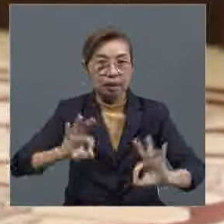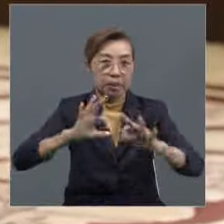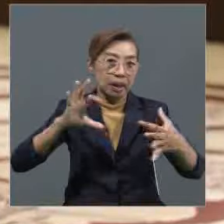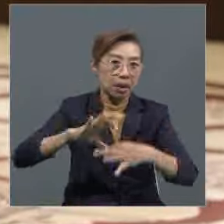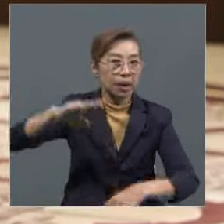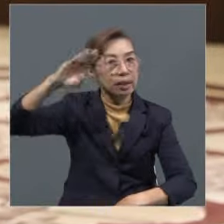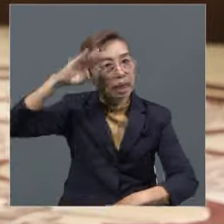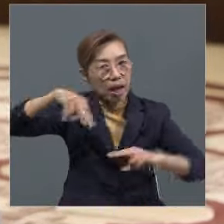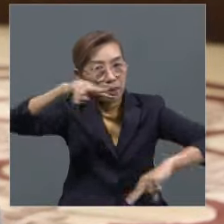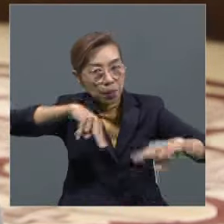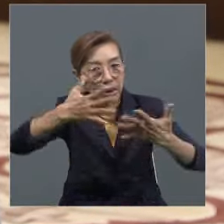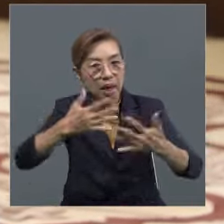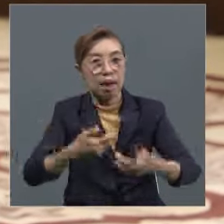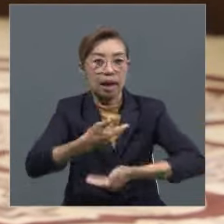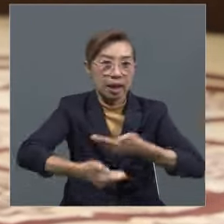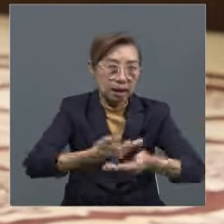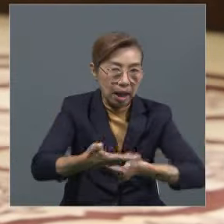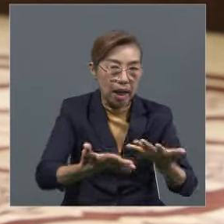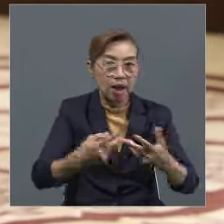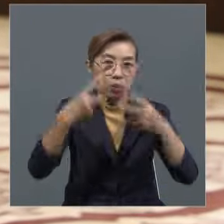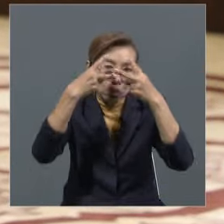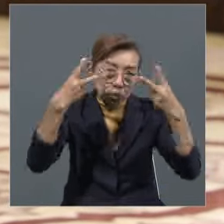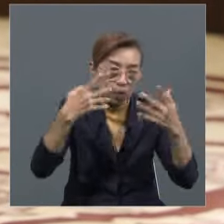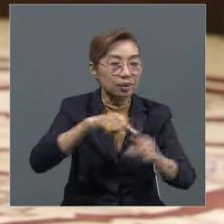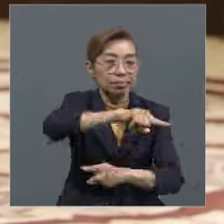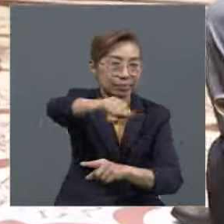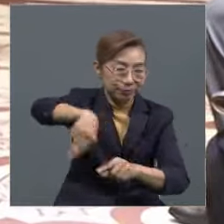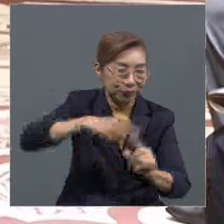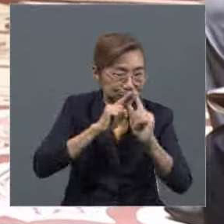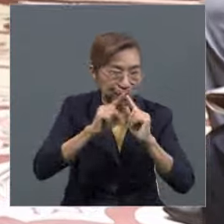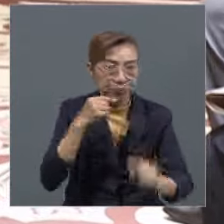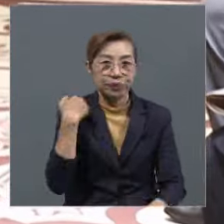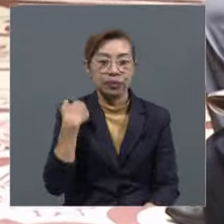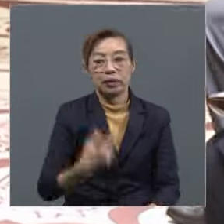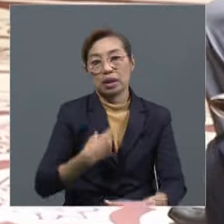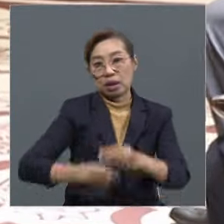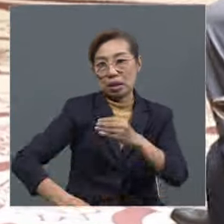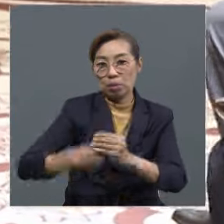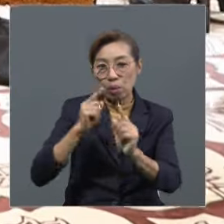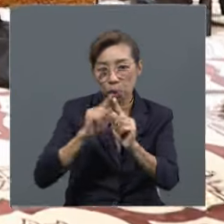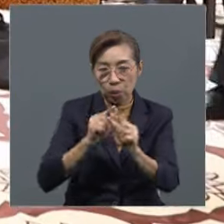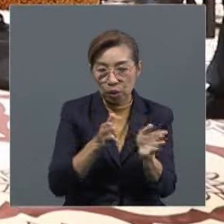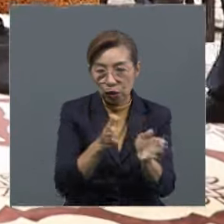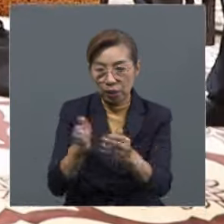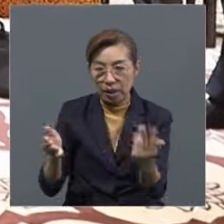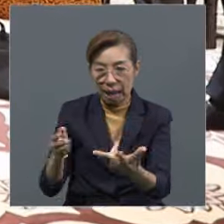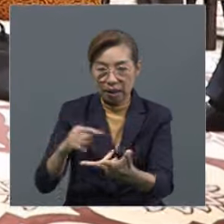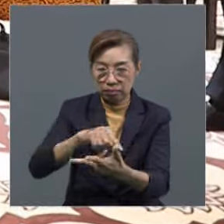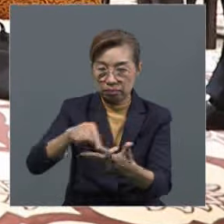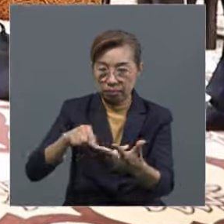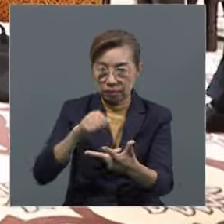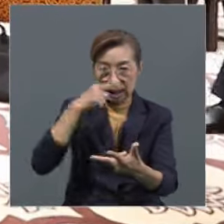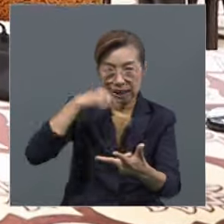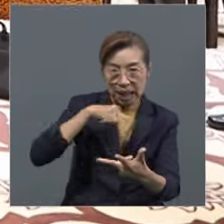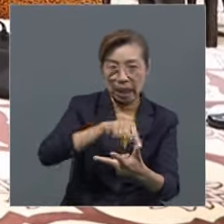ชายแดนรวมถึงการแก้ไขปัญหาอาชกรรมข้ามชาตินอกจากนั้นนะครับยังได้มีการร่วมหารือ 3ฝ่ายอย่างไม่เป็นเป็นทางการ